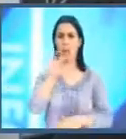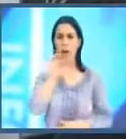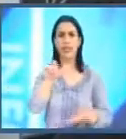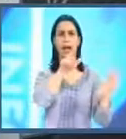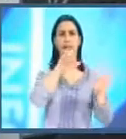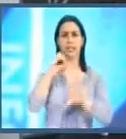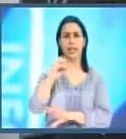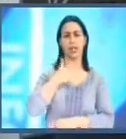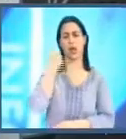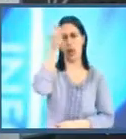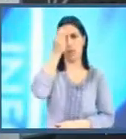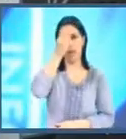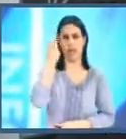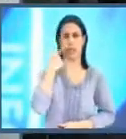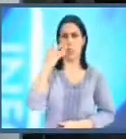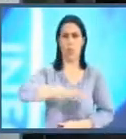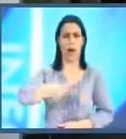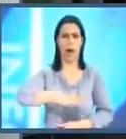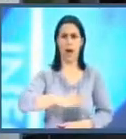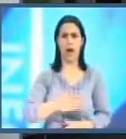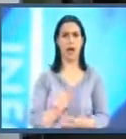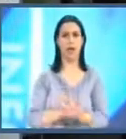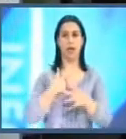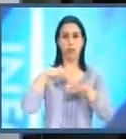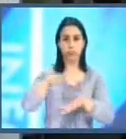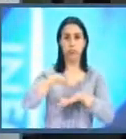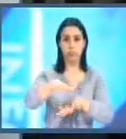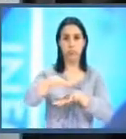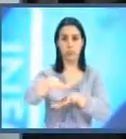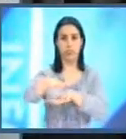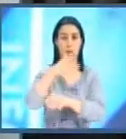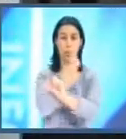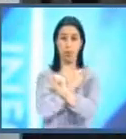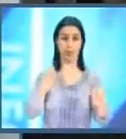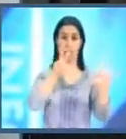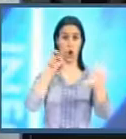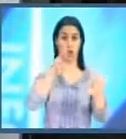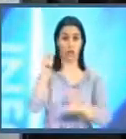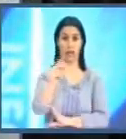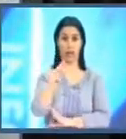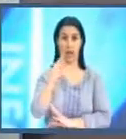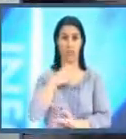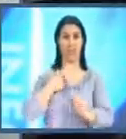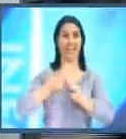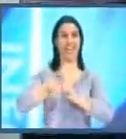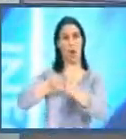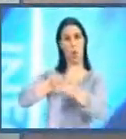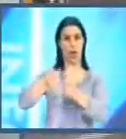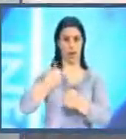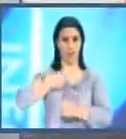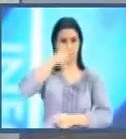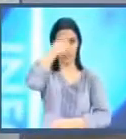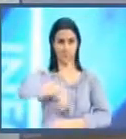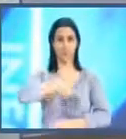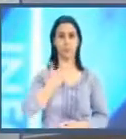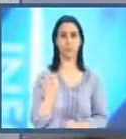60, yo creo que es muy baja. En una caravana es imposible ir a 80, o sea que lo estamos regulando nosotros el tráfico. Està